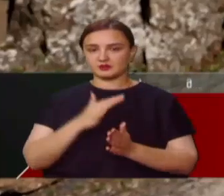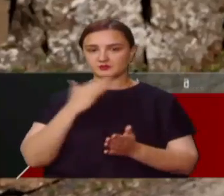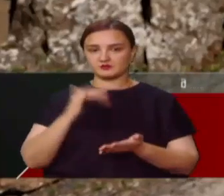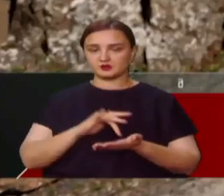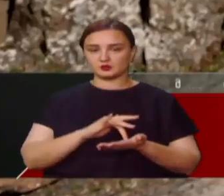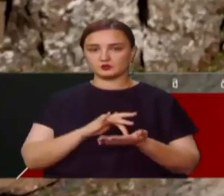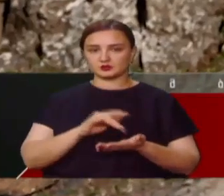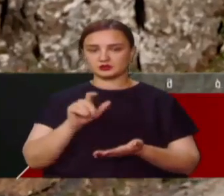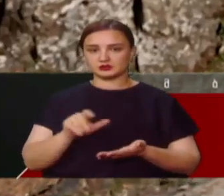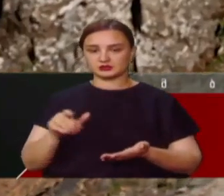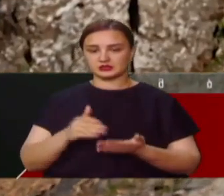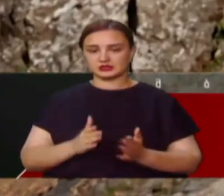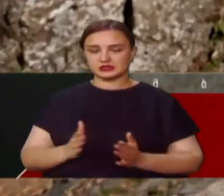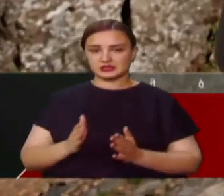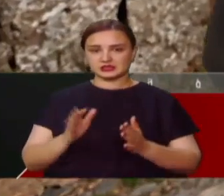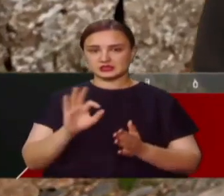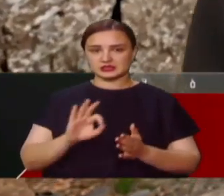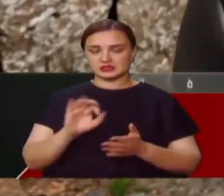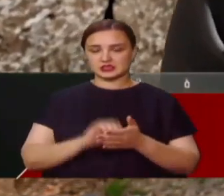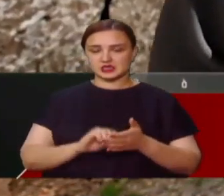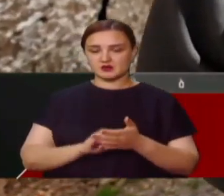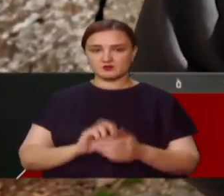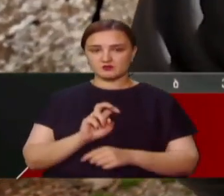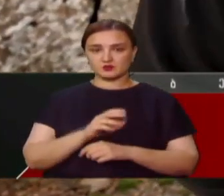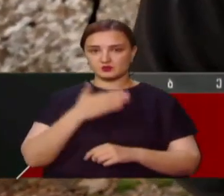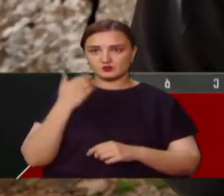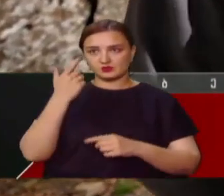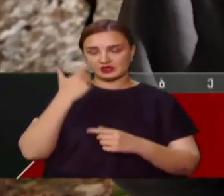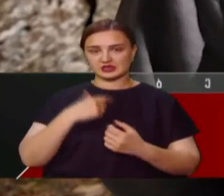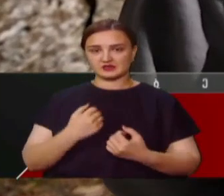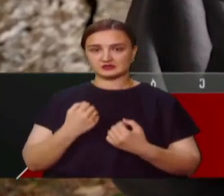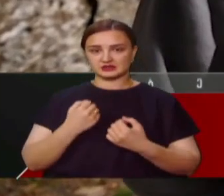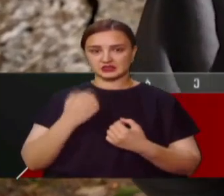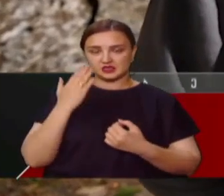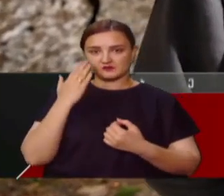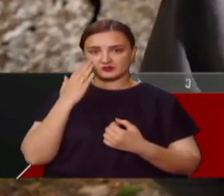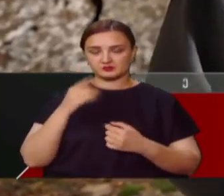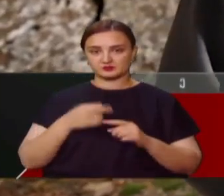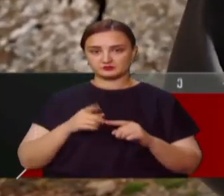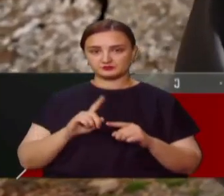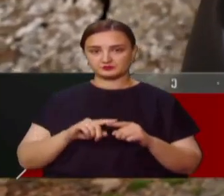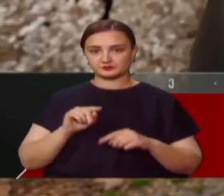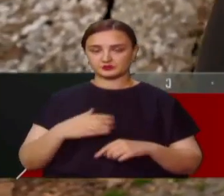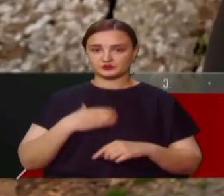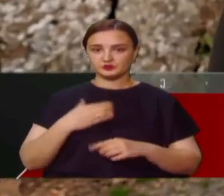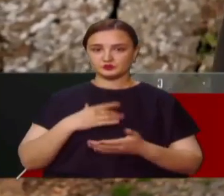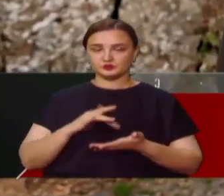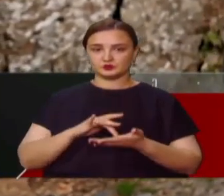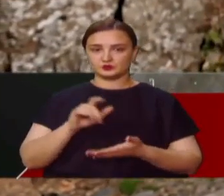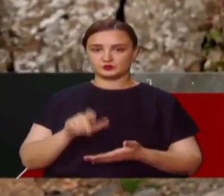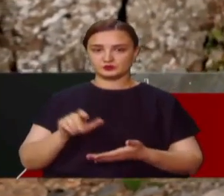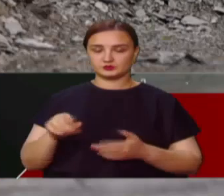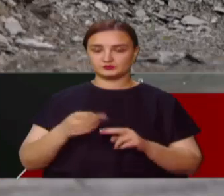ტურისტი არის, რომ გზის გამო არ მოდის, თავს იკავებს. ეხლაც ერთი მანქანა დარჩა, რომ თავი შეიკავა, რომ ეშინოდა ტურისტებს.